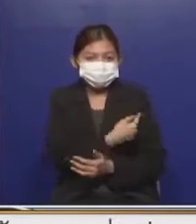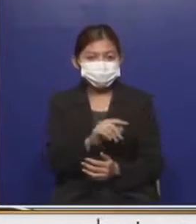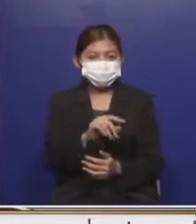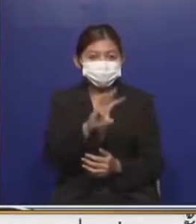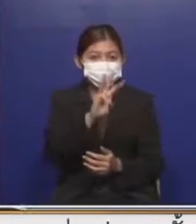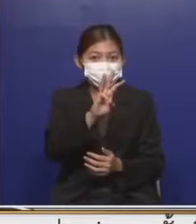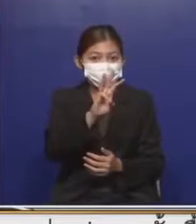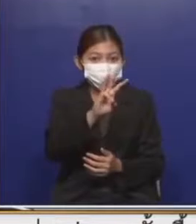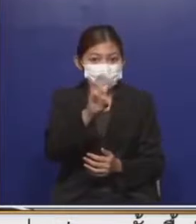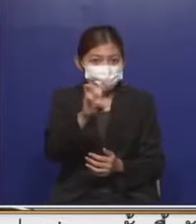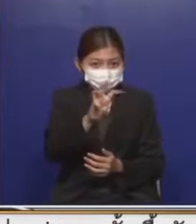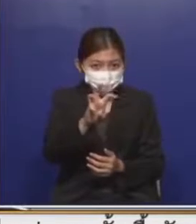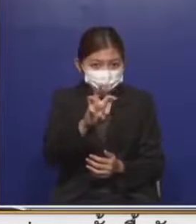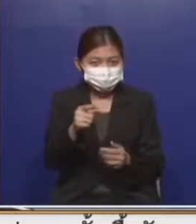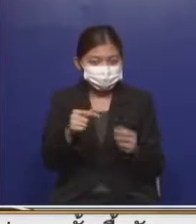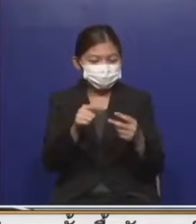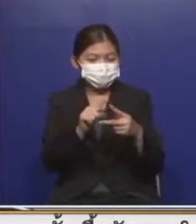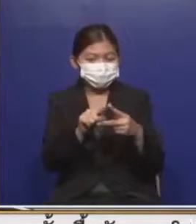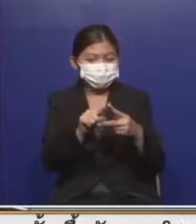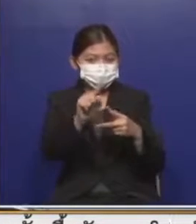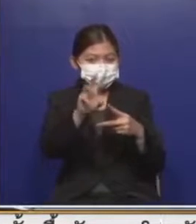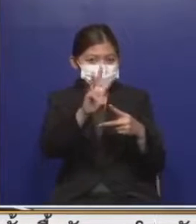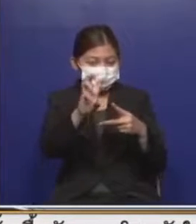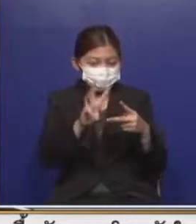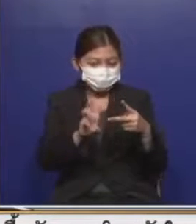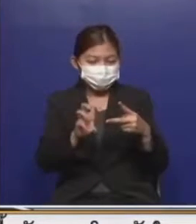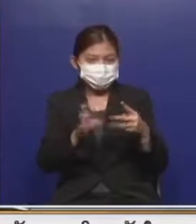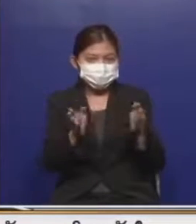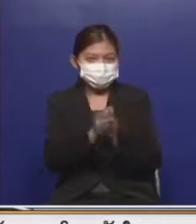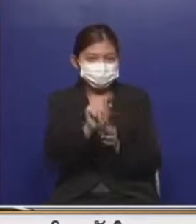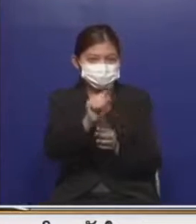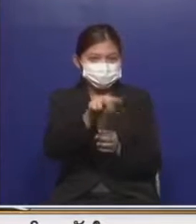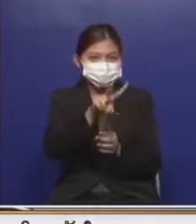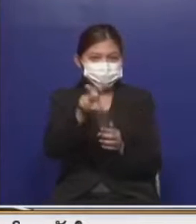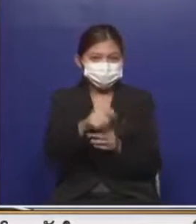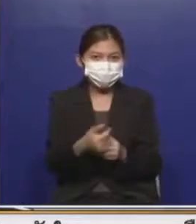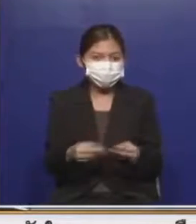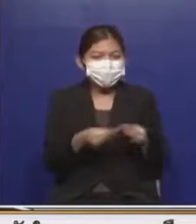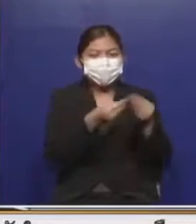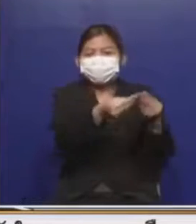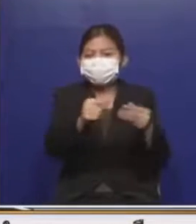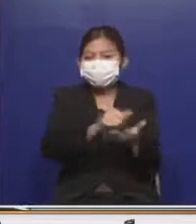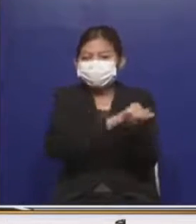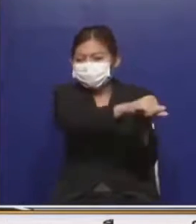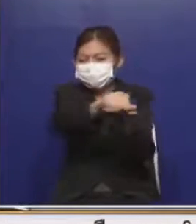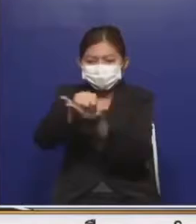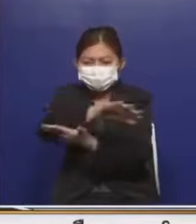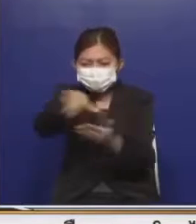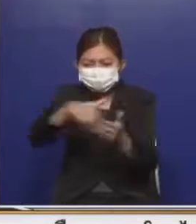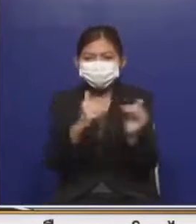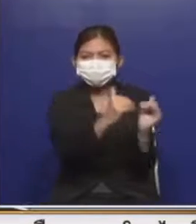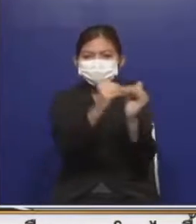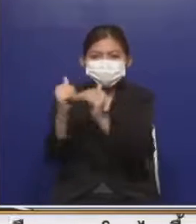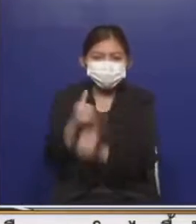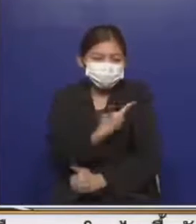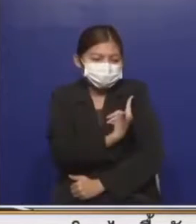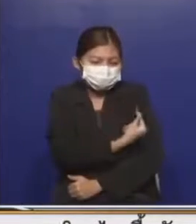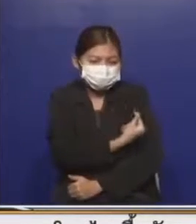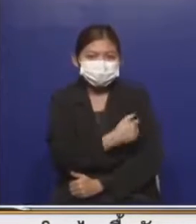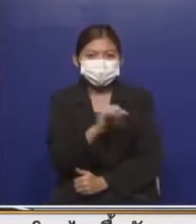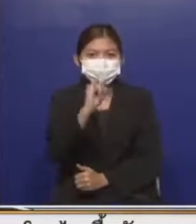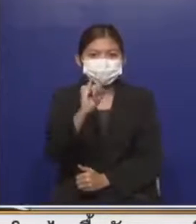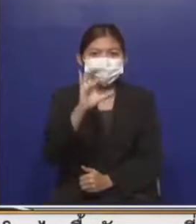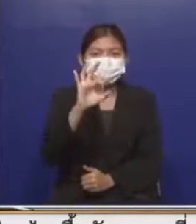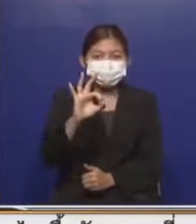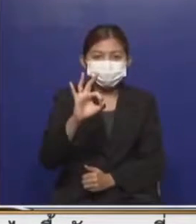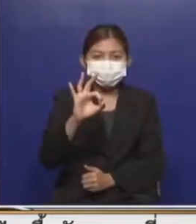ธัยยีดใหกปชาชนทั้งประเทศ 67 ล้คนไปเลยใช้เงินแ่ 80,000 ล้านSinovac